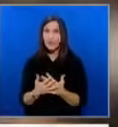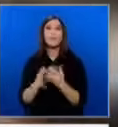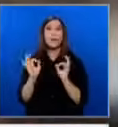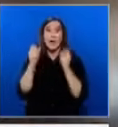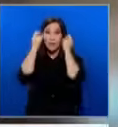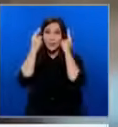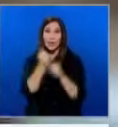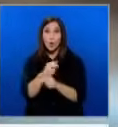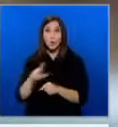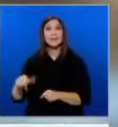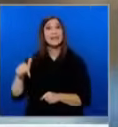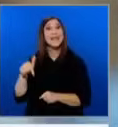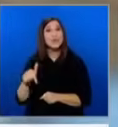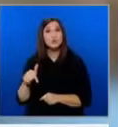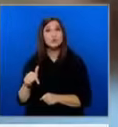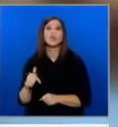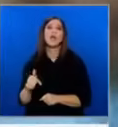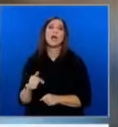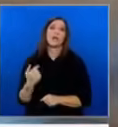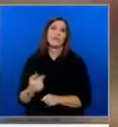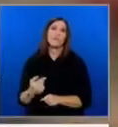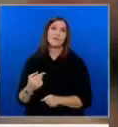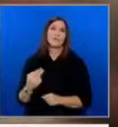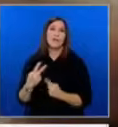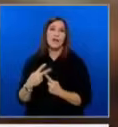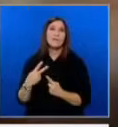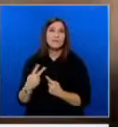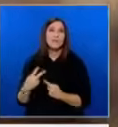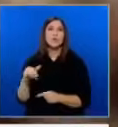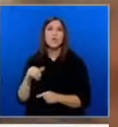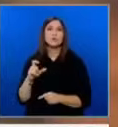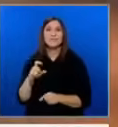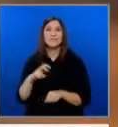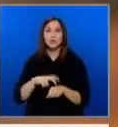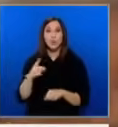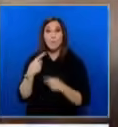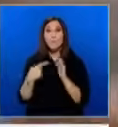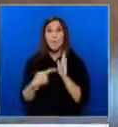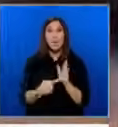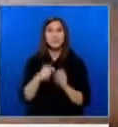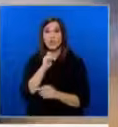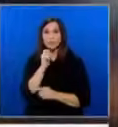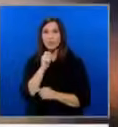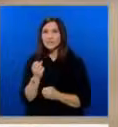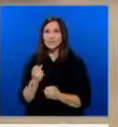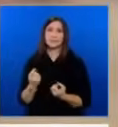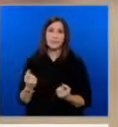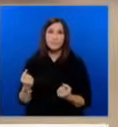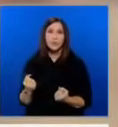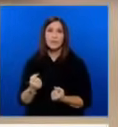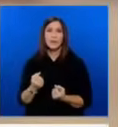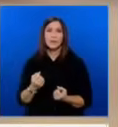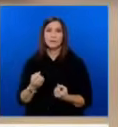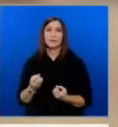Така реагираха колегите на Гершкович в нюзрума на Wall Street Journal, а той доказа, че репортерският му рефлекс не е изгубен. Във формуляра, който